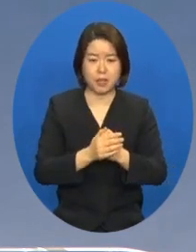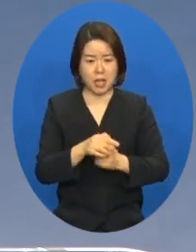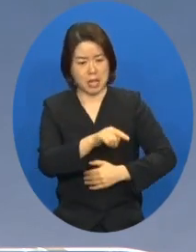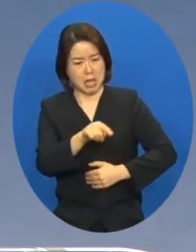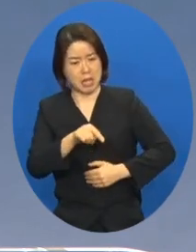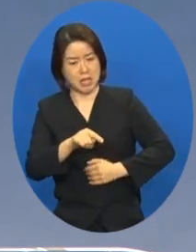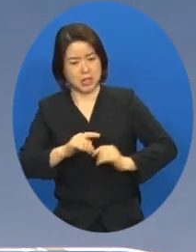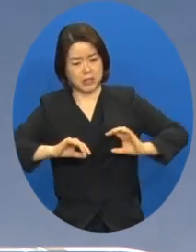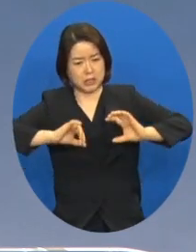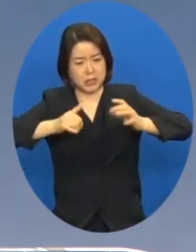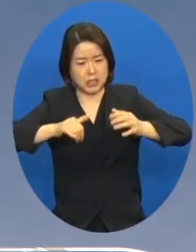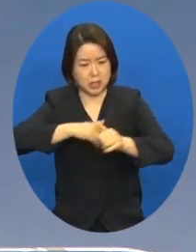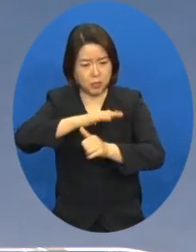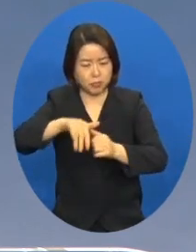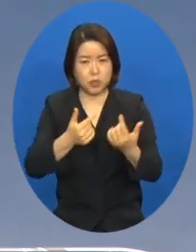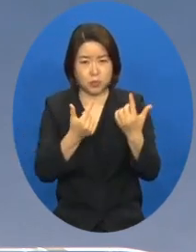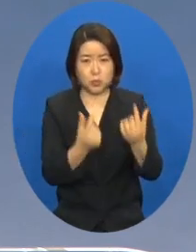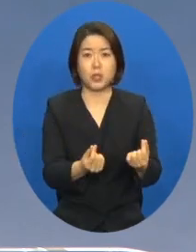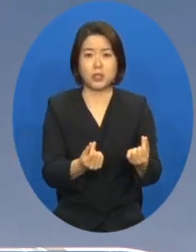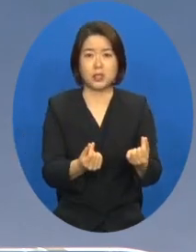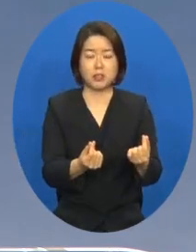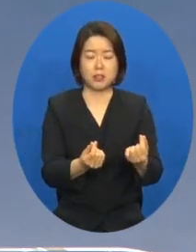분위기가 감도는 겁니다.